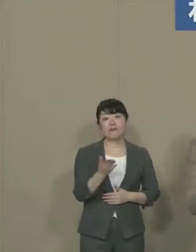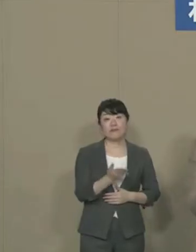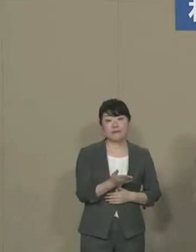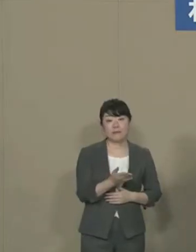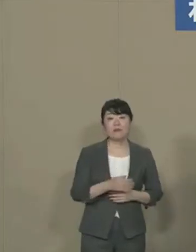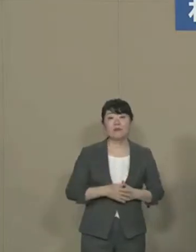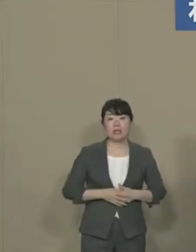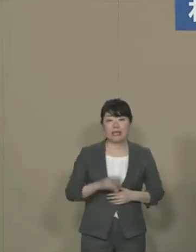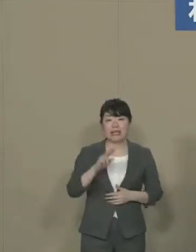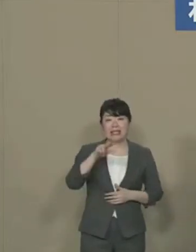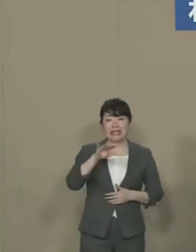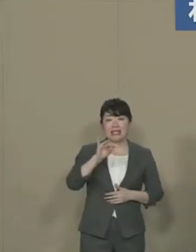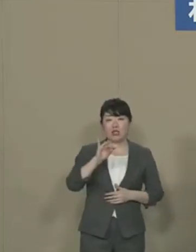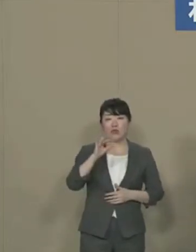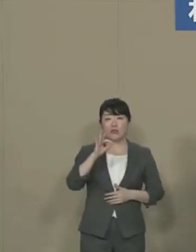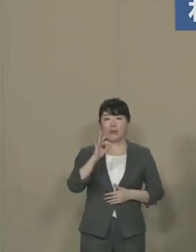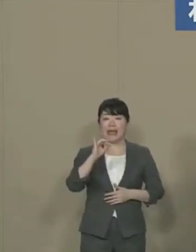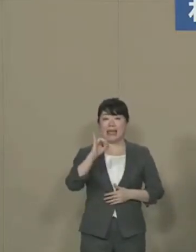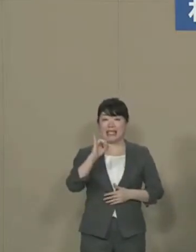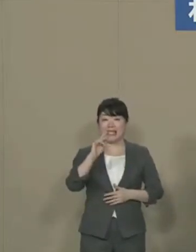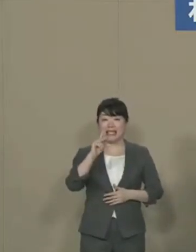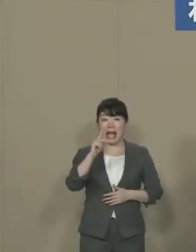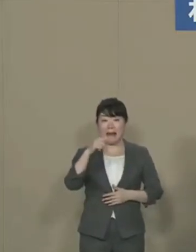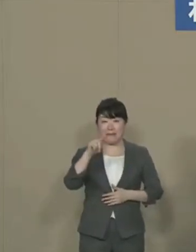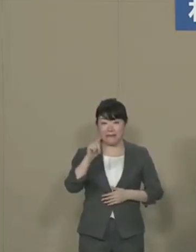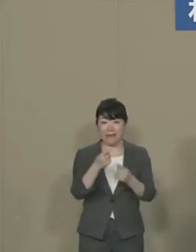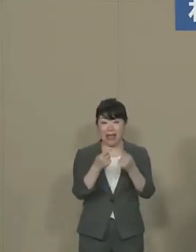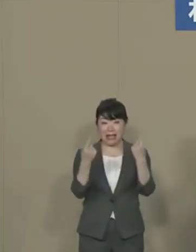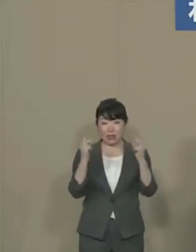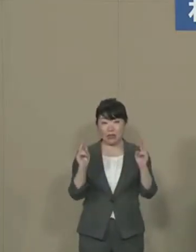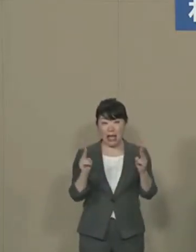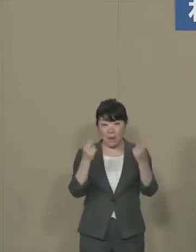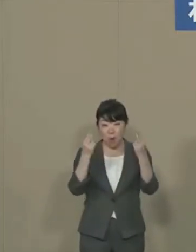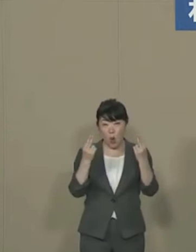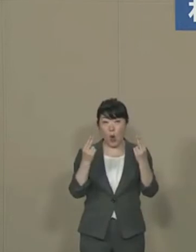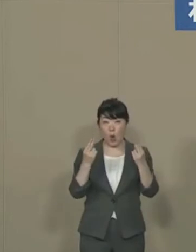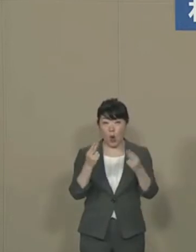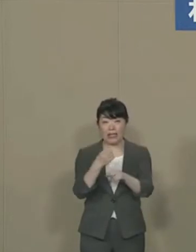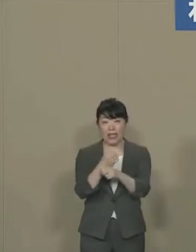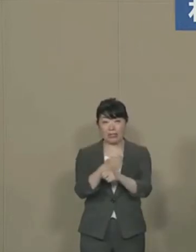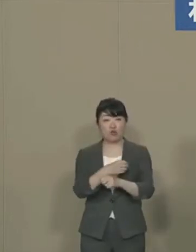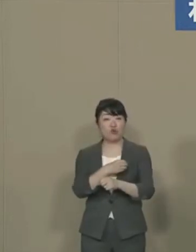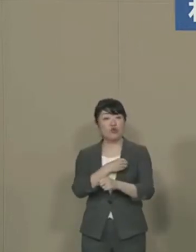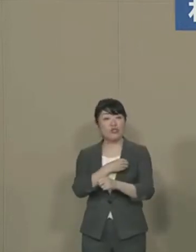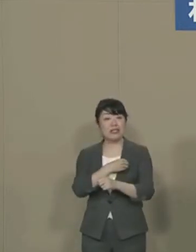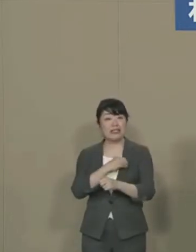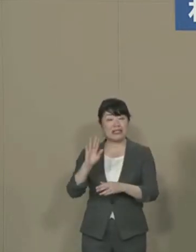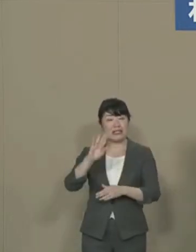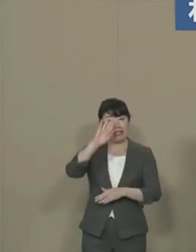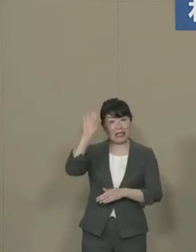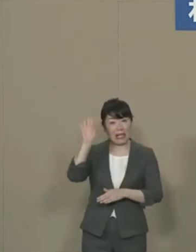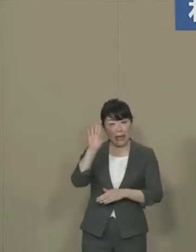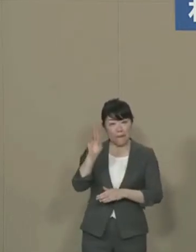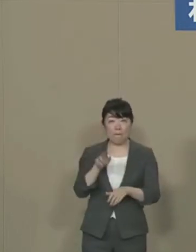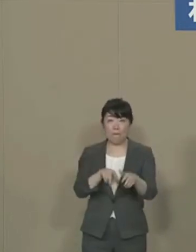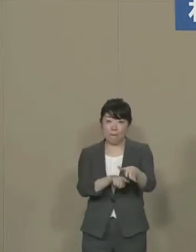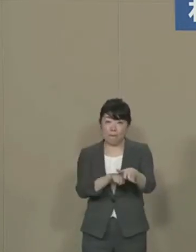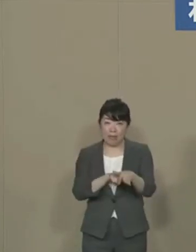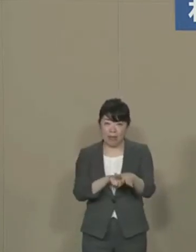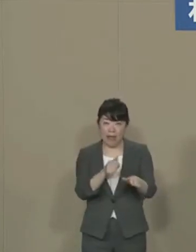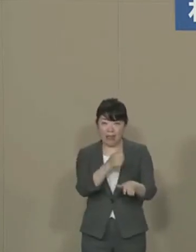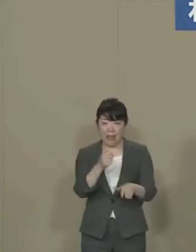法人代表理事立命館大学専門研究員世界で最も障害の重い研究者の1人展バダタイスケです